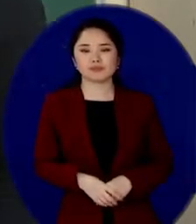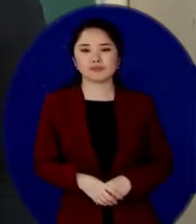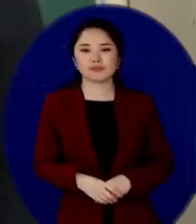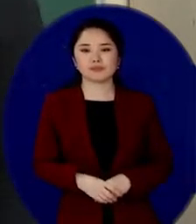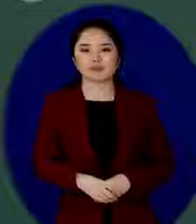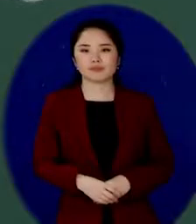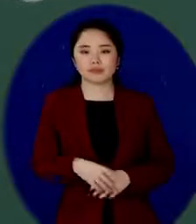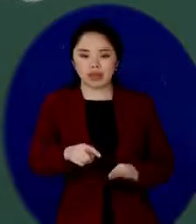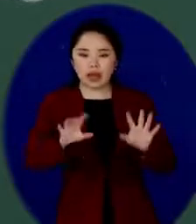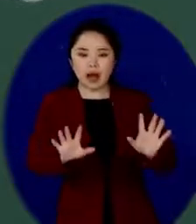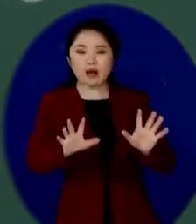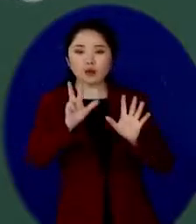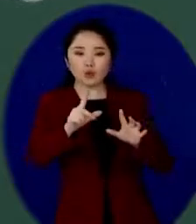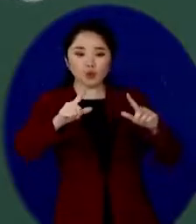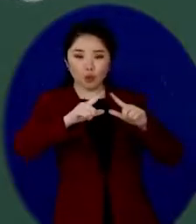13 гурвалжныхаа